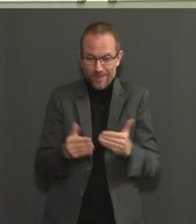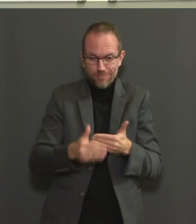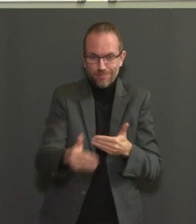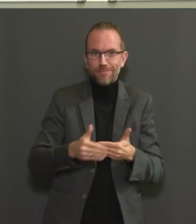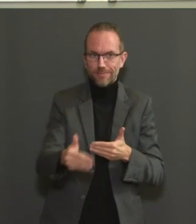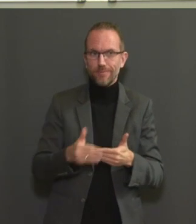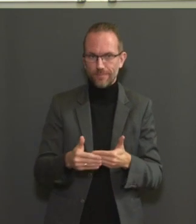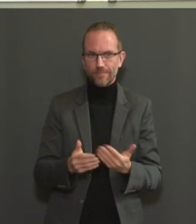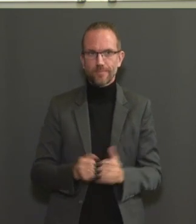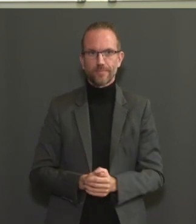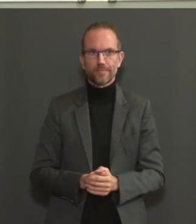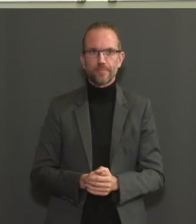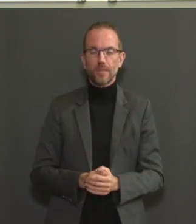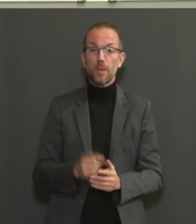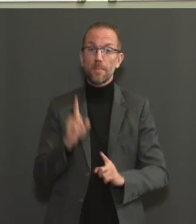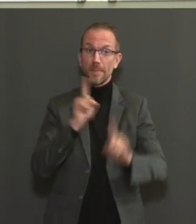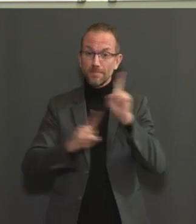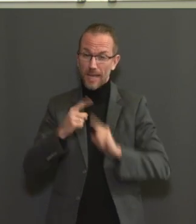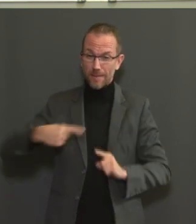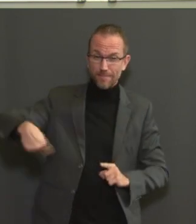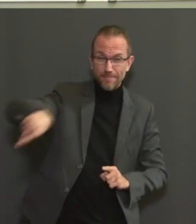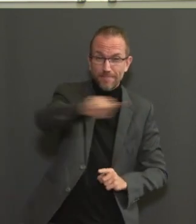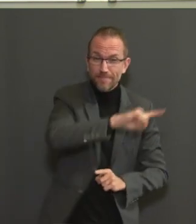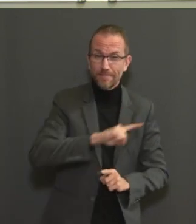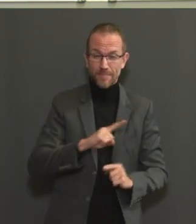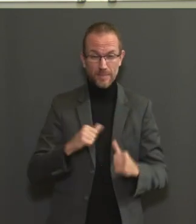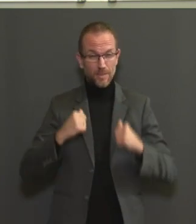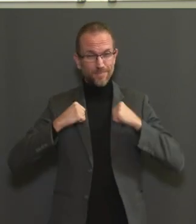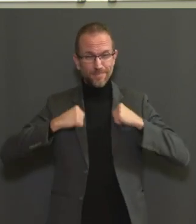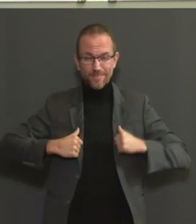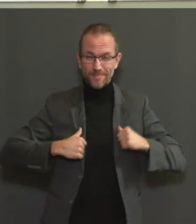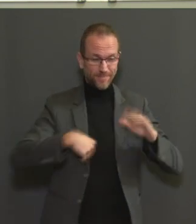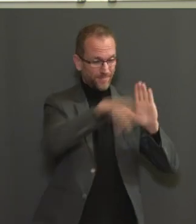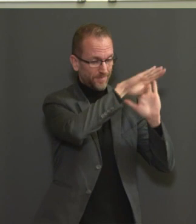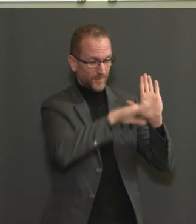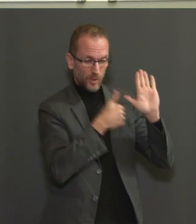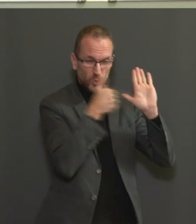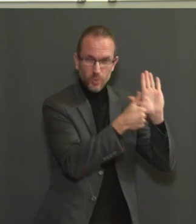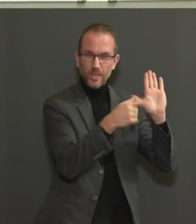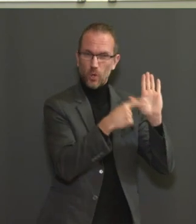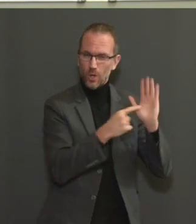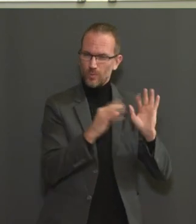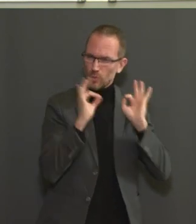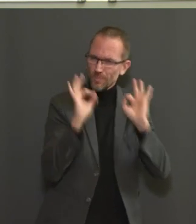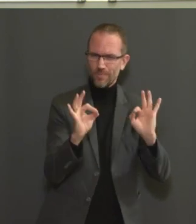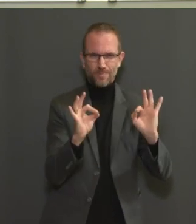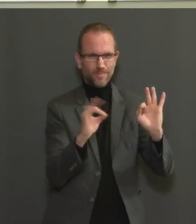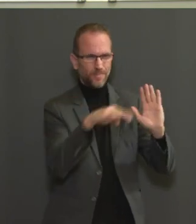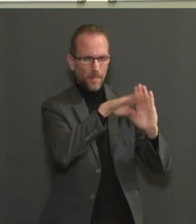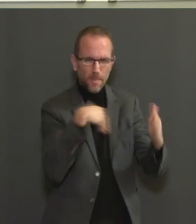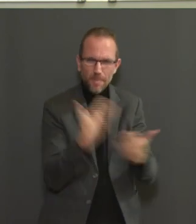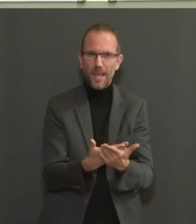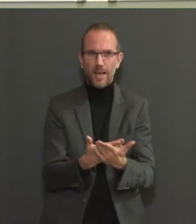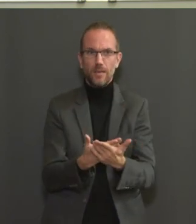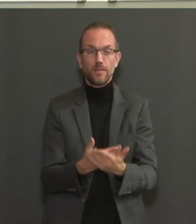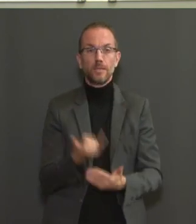suffisant de mieux appliquer les mesures existantes, de resserrer un petit peu les boulons aux endroits où peut-être ils